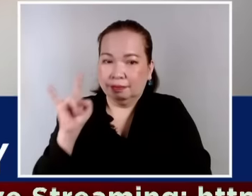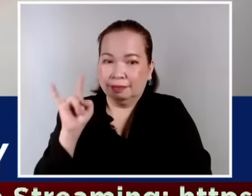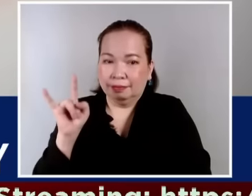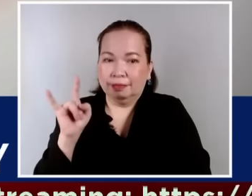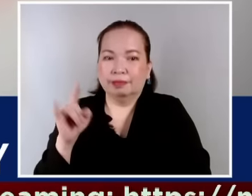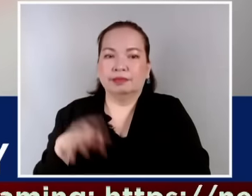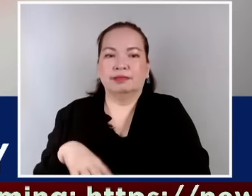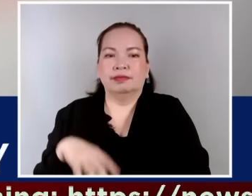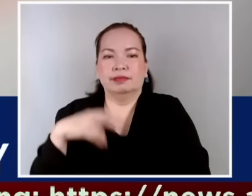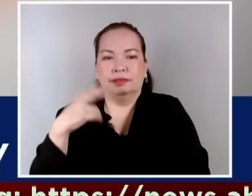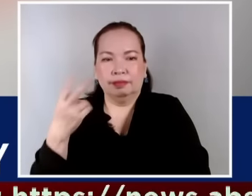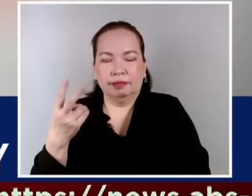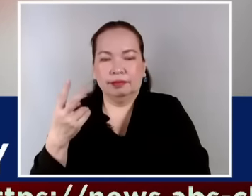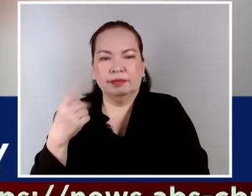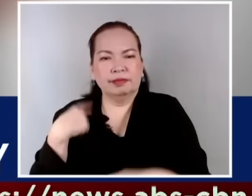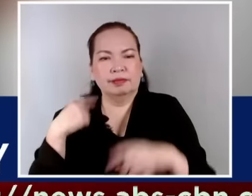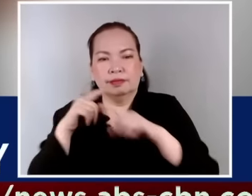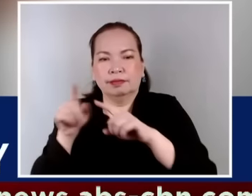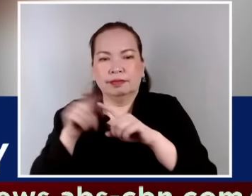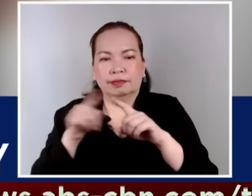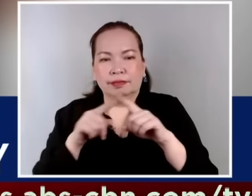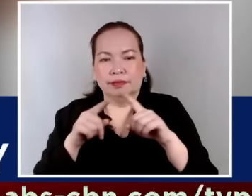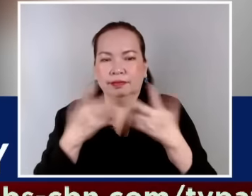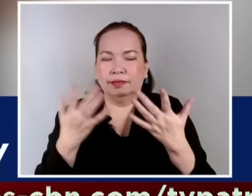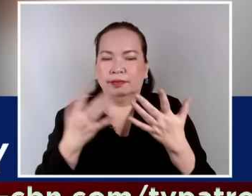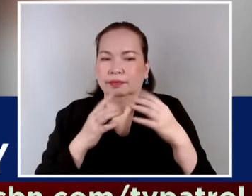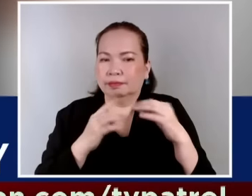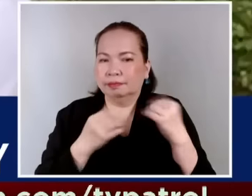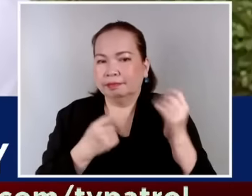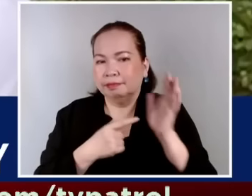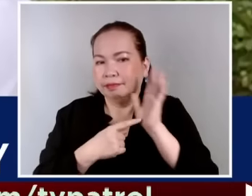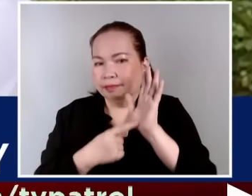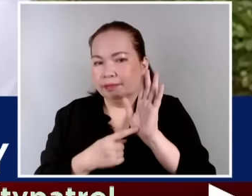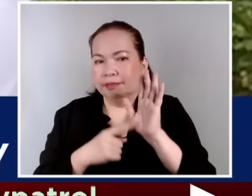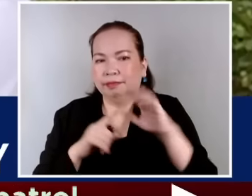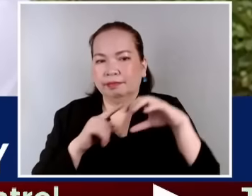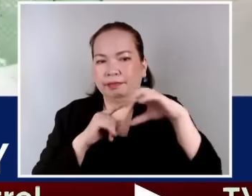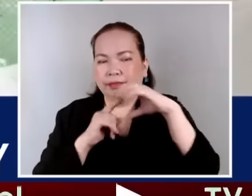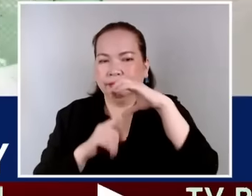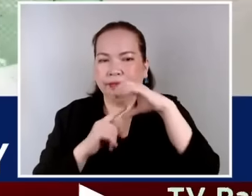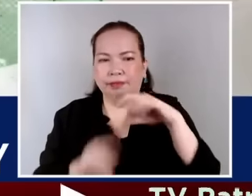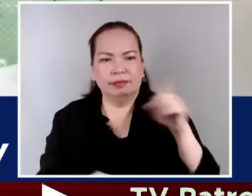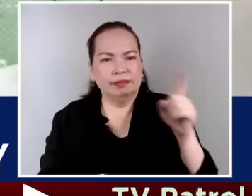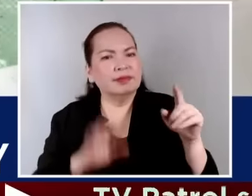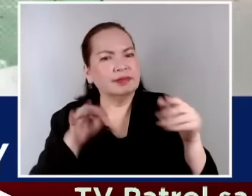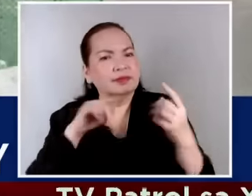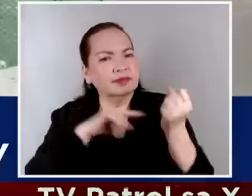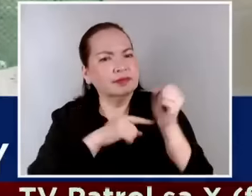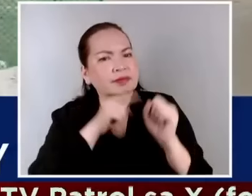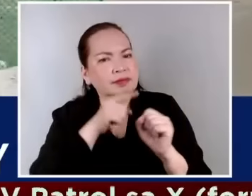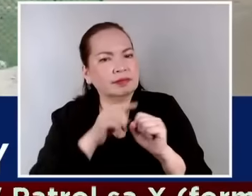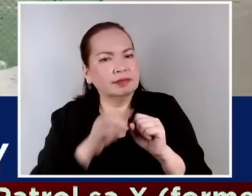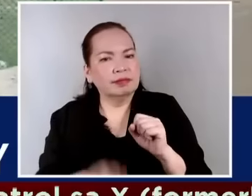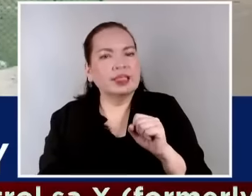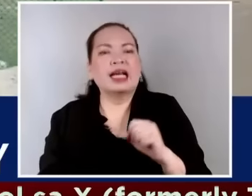ang paglabas niya sa iba-ibang programa ng ABS-CBN. Paano ka na-discover? Sa mga